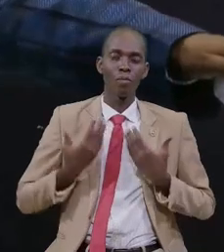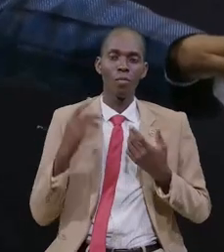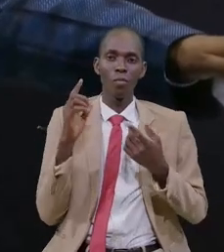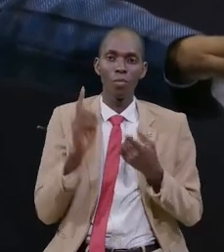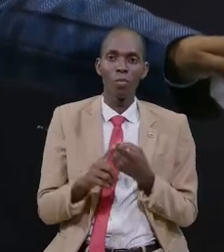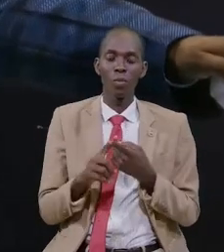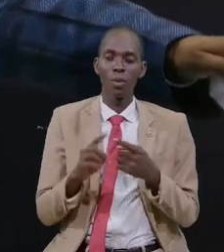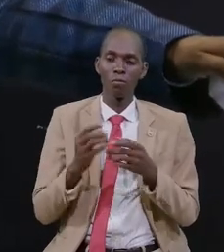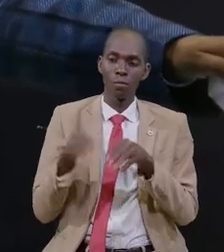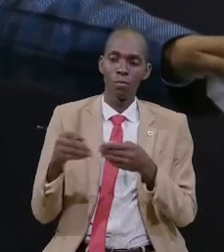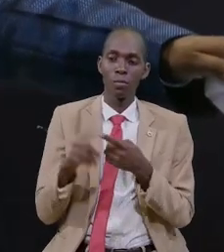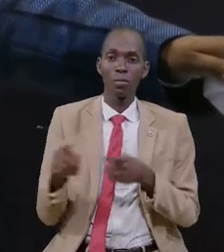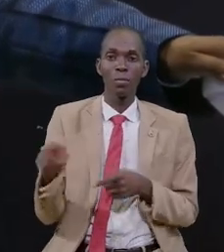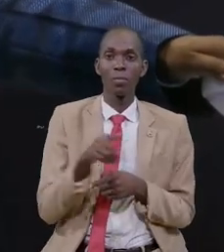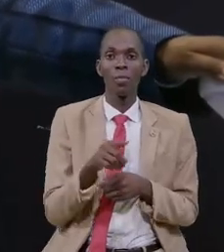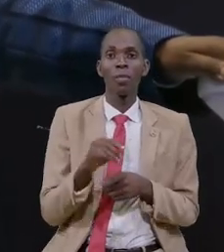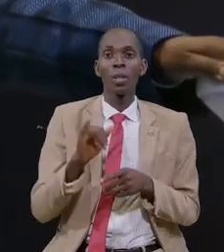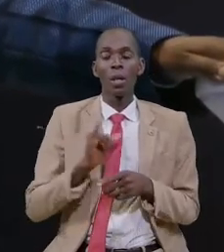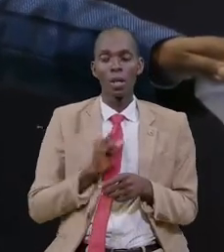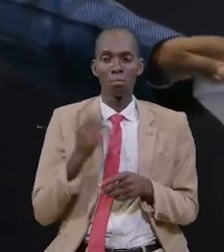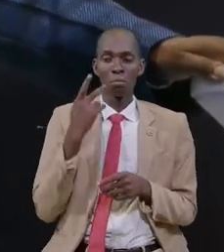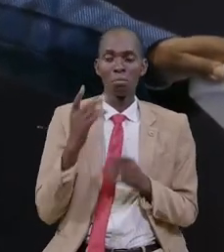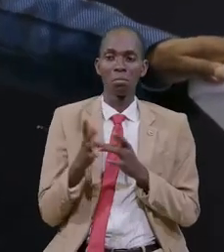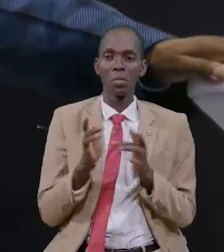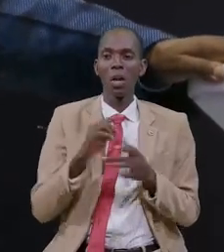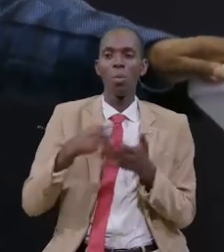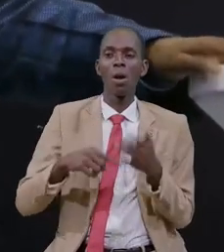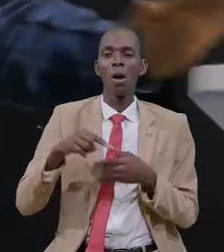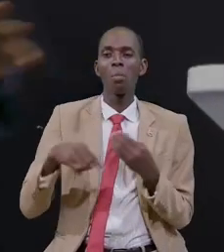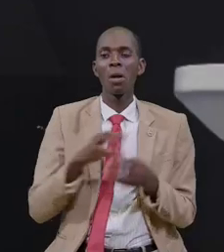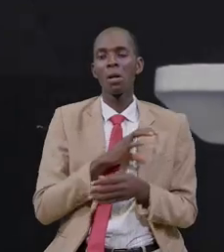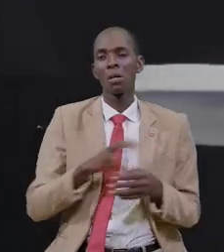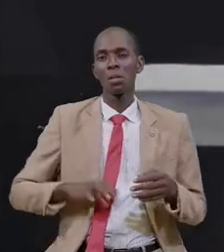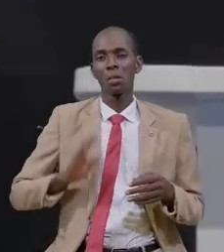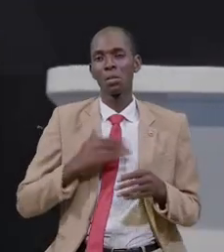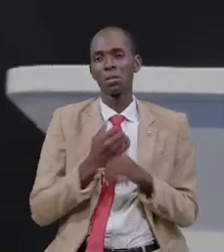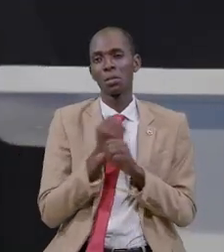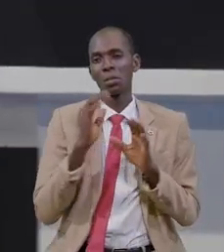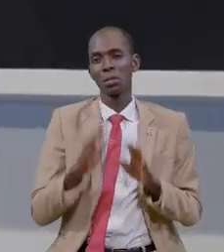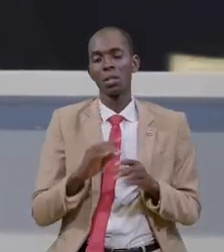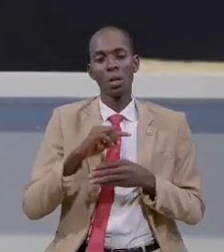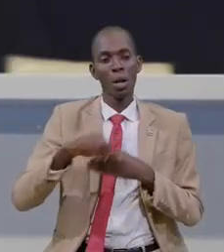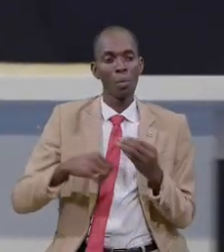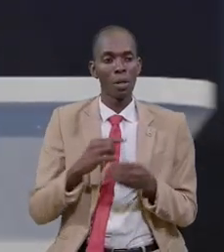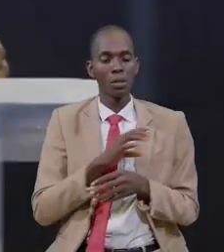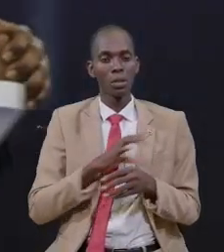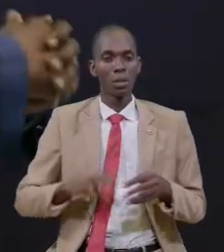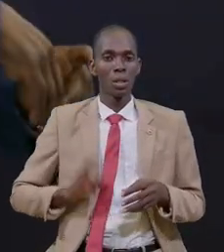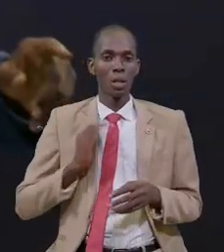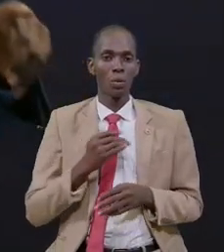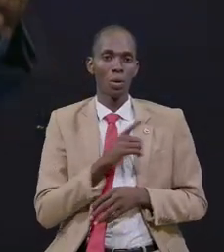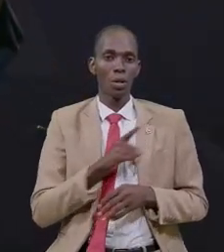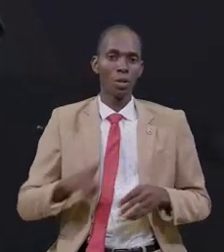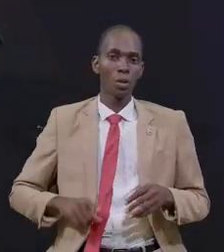d'impartir à ces gens à plus forte raison notre Christ et Christ notre Seigneur et Christ le tout en